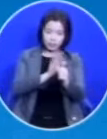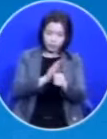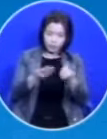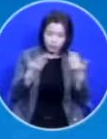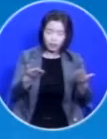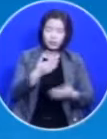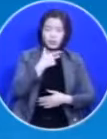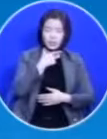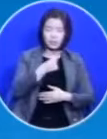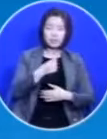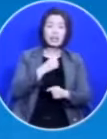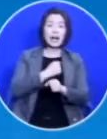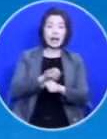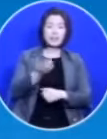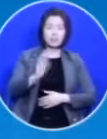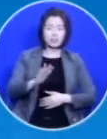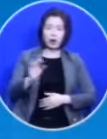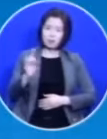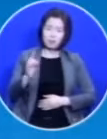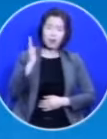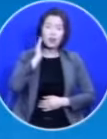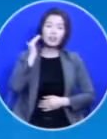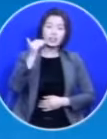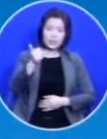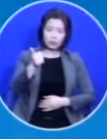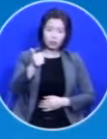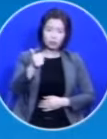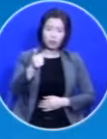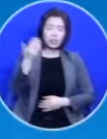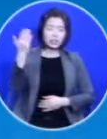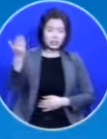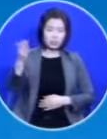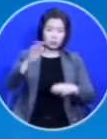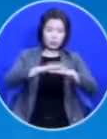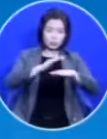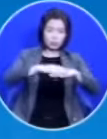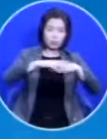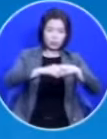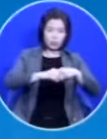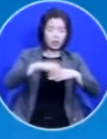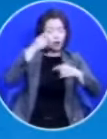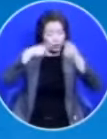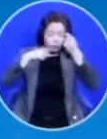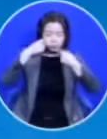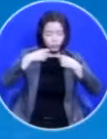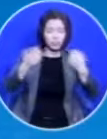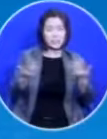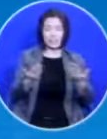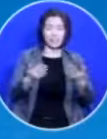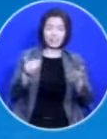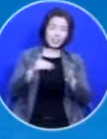싶긴 합니다만 뭐 대통령 그분의 손을 잡고 뭐 울 일까지